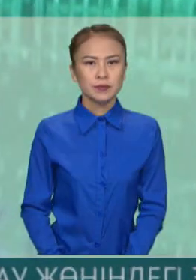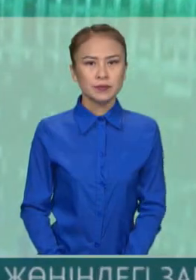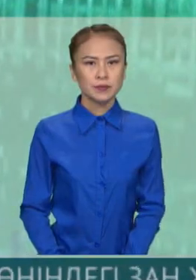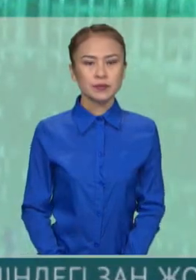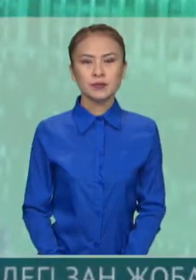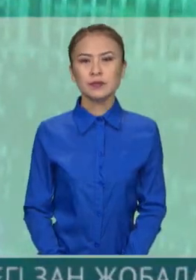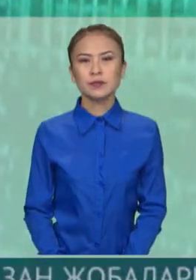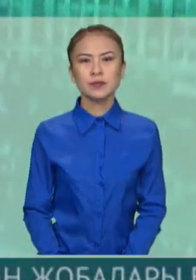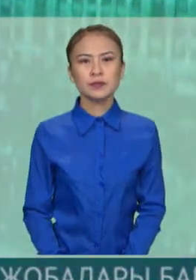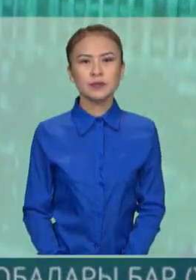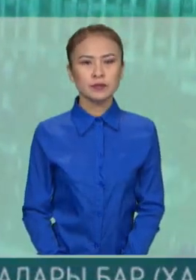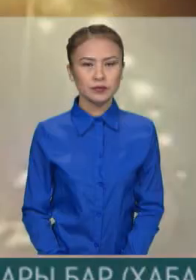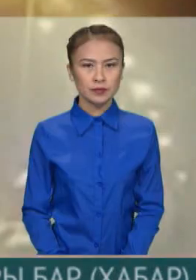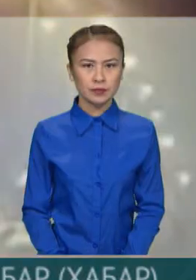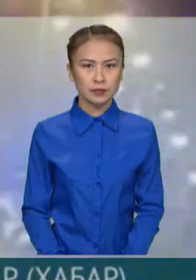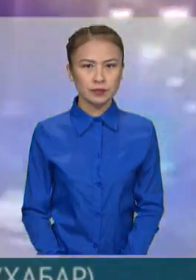едік.